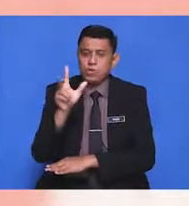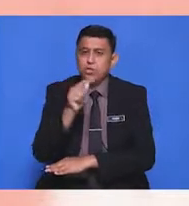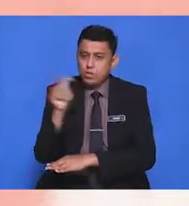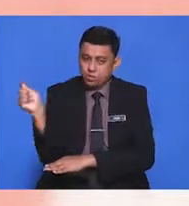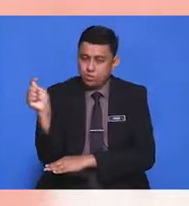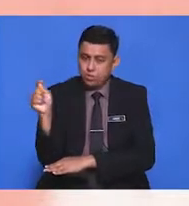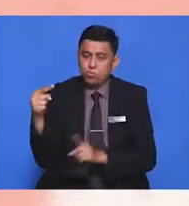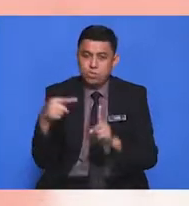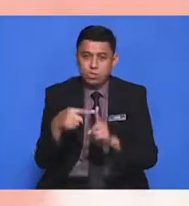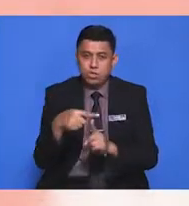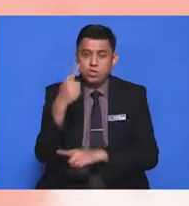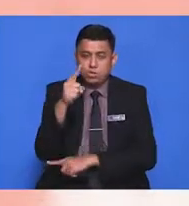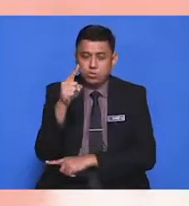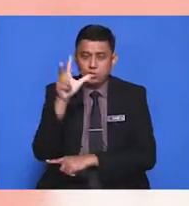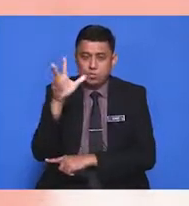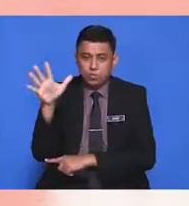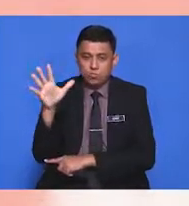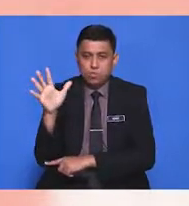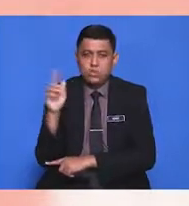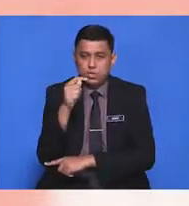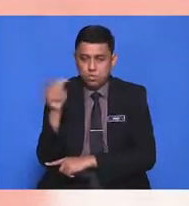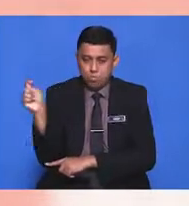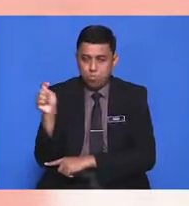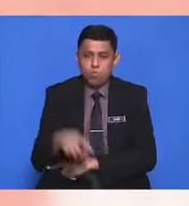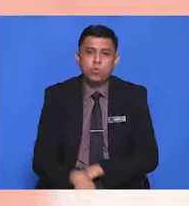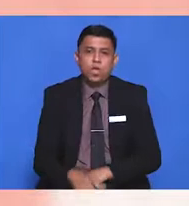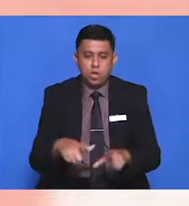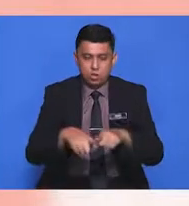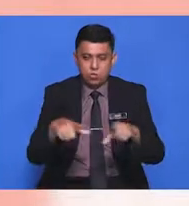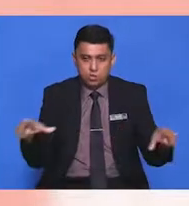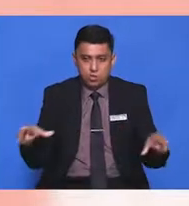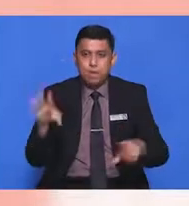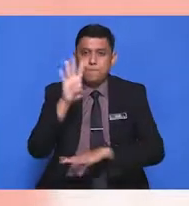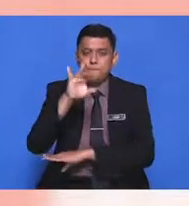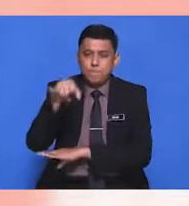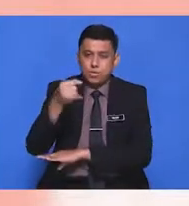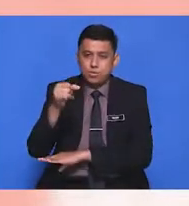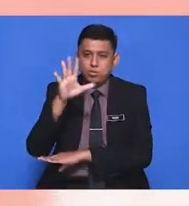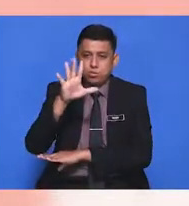hingga 135 darjah timur dengan keluasan